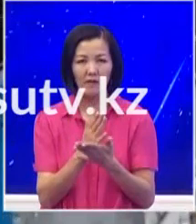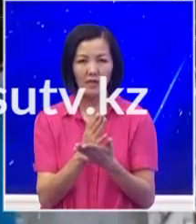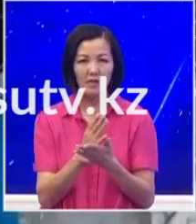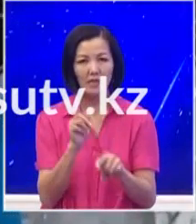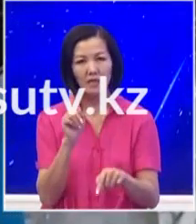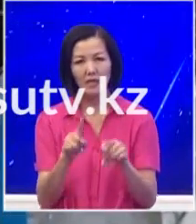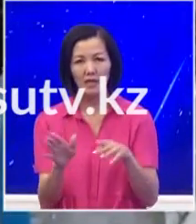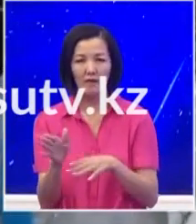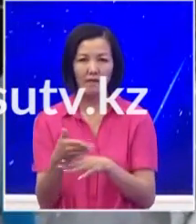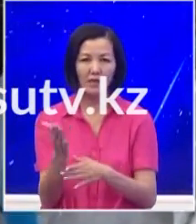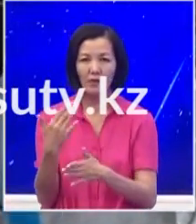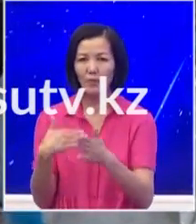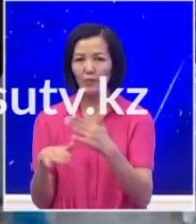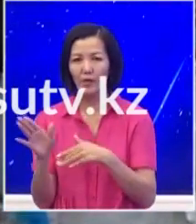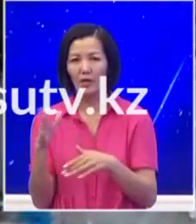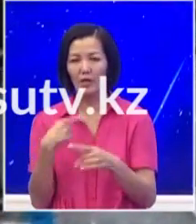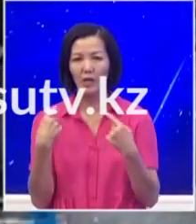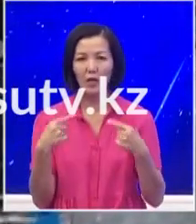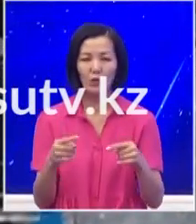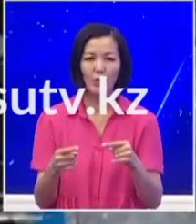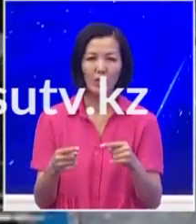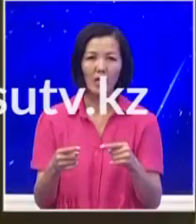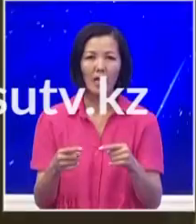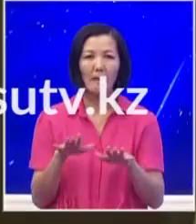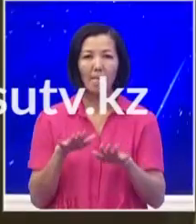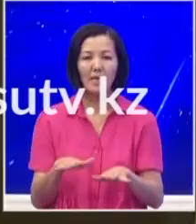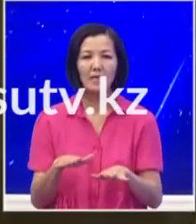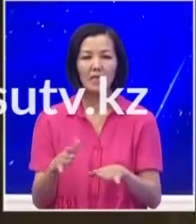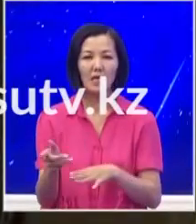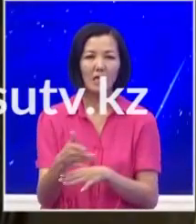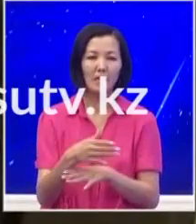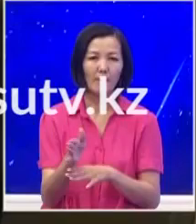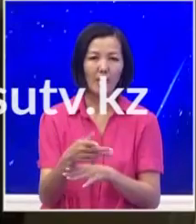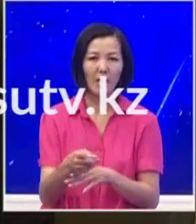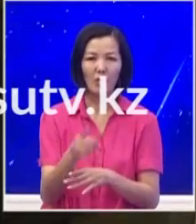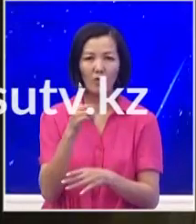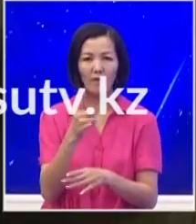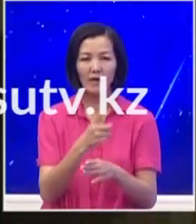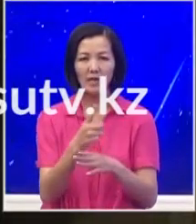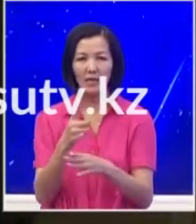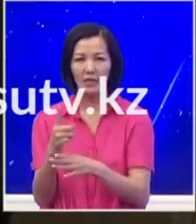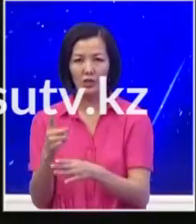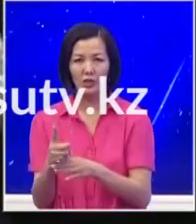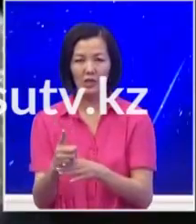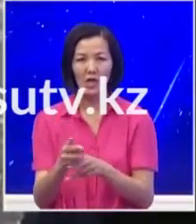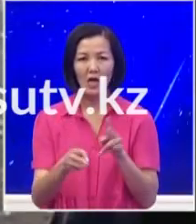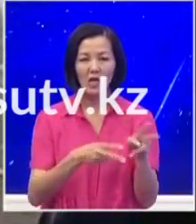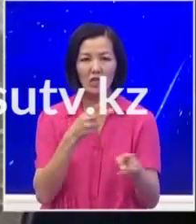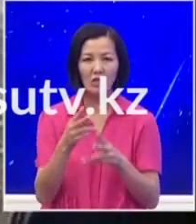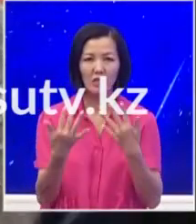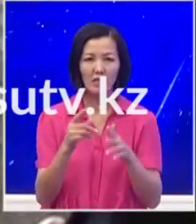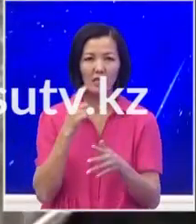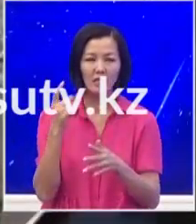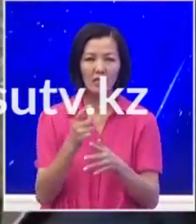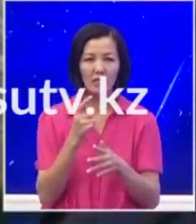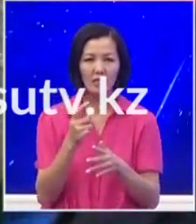некоторые виды перемещаются на север, другие прибывают с юга. Местных рыбаков давят ограничительные квоты. Они жалуются на